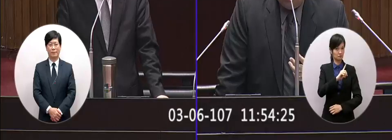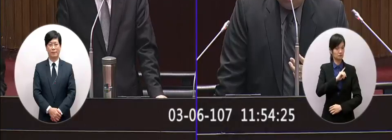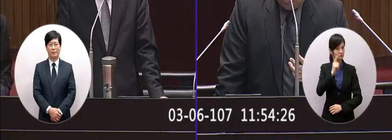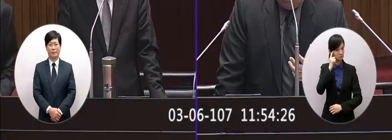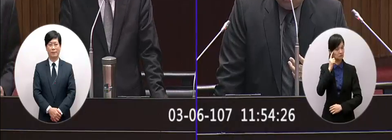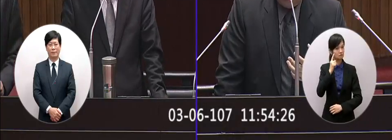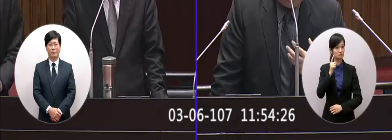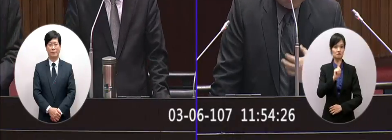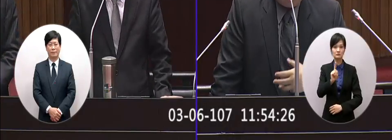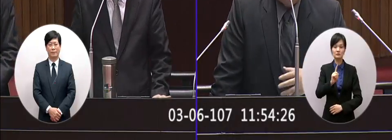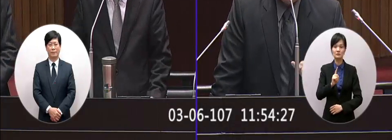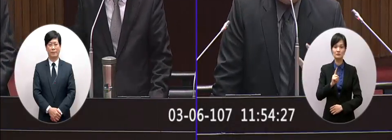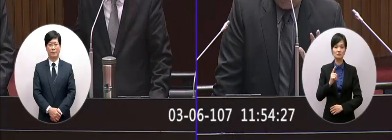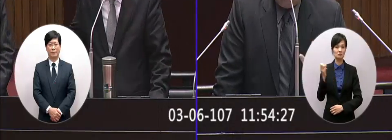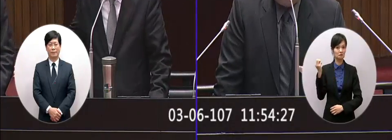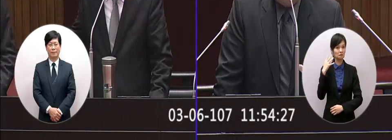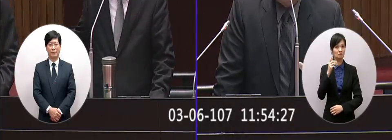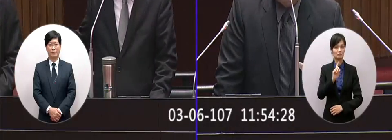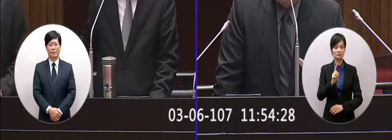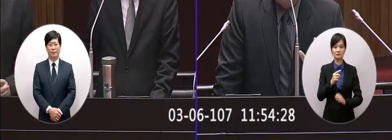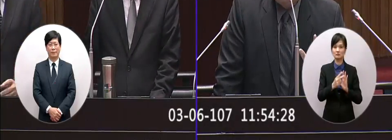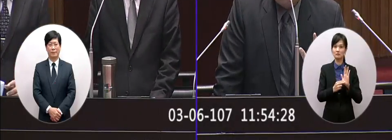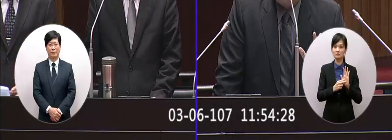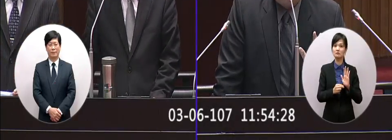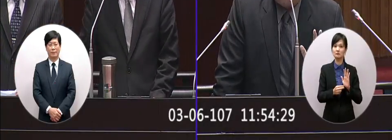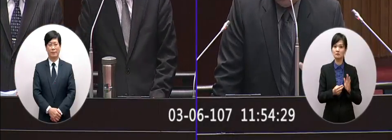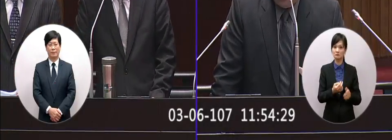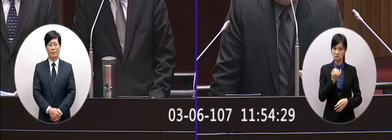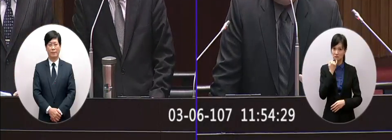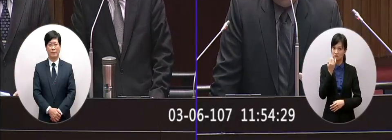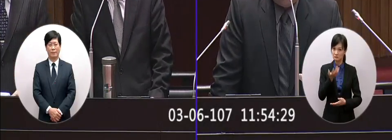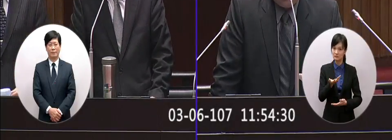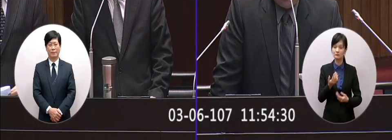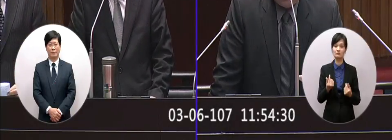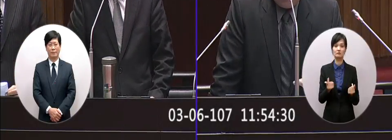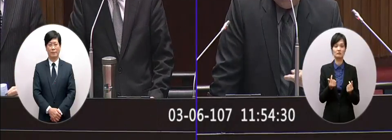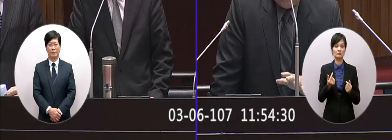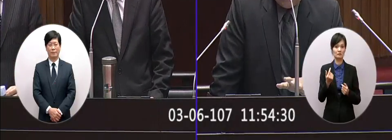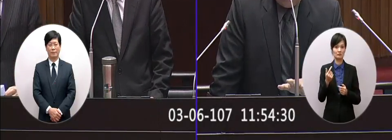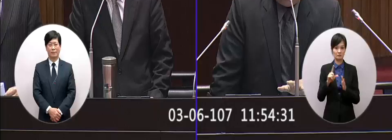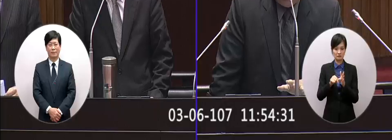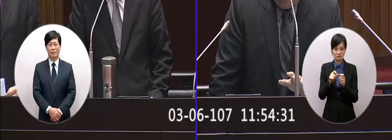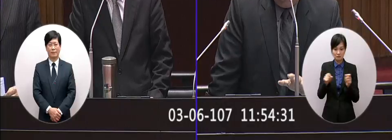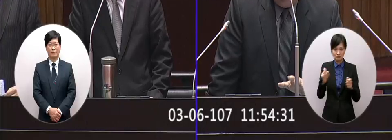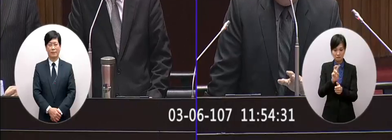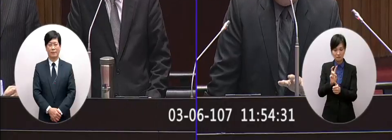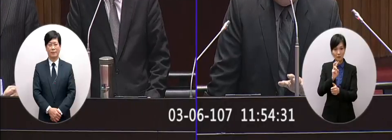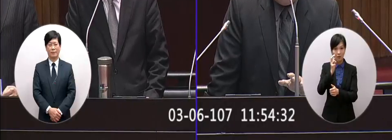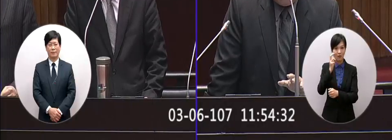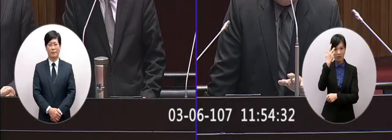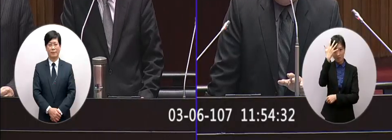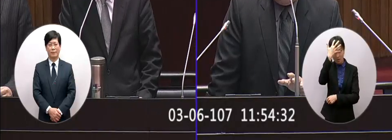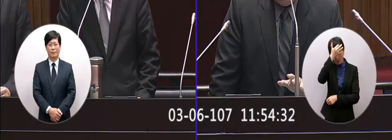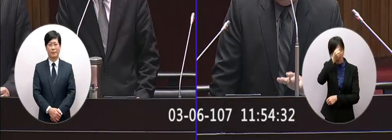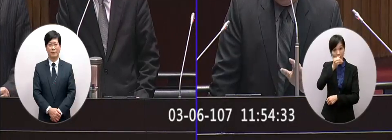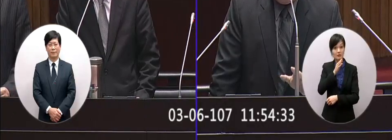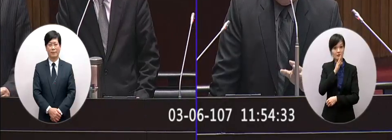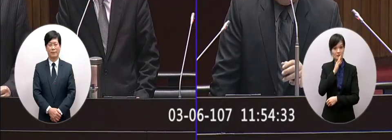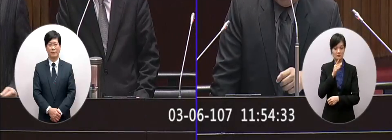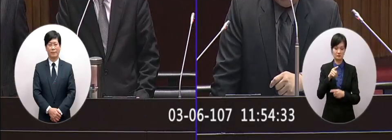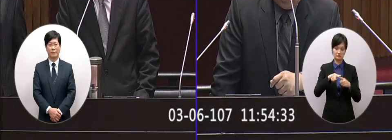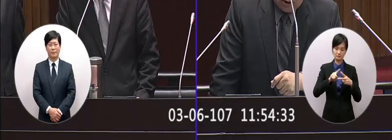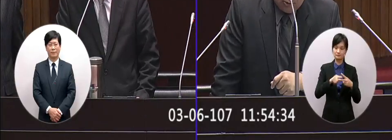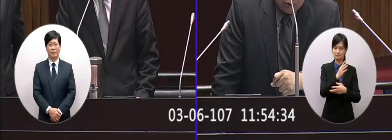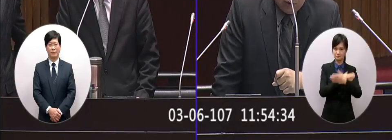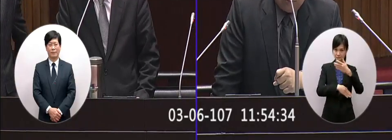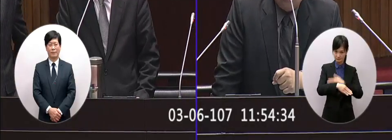说明？好，我们的长照一直强调就是说，老人了、啊，好，但是事实上也包含身心障碍者，就身